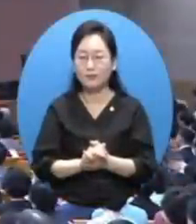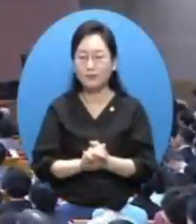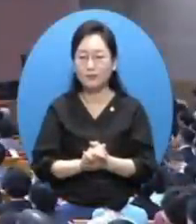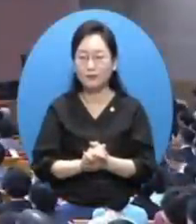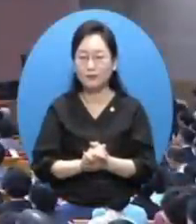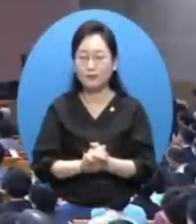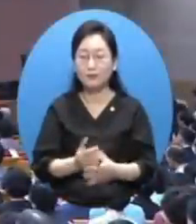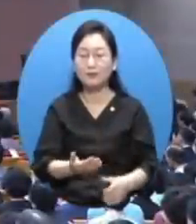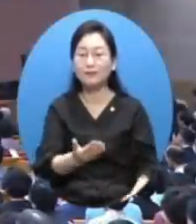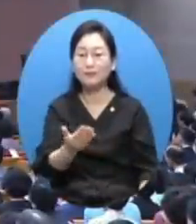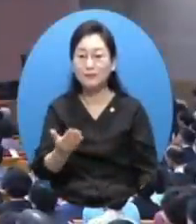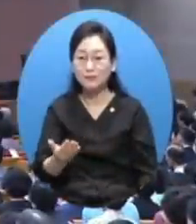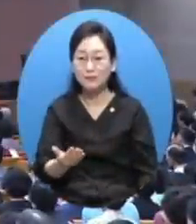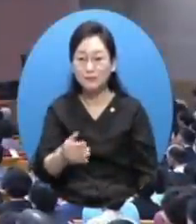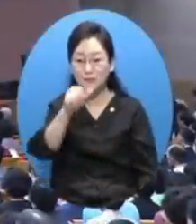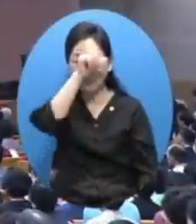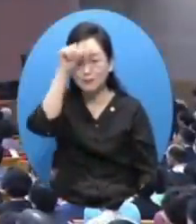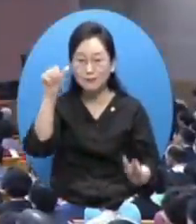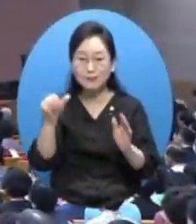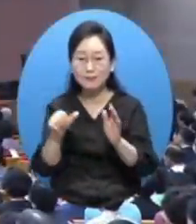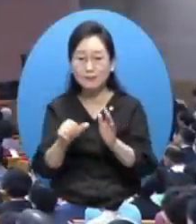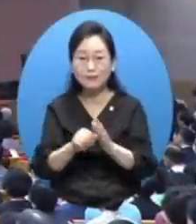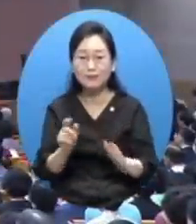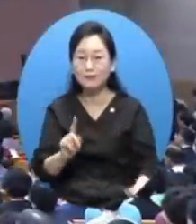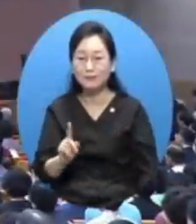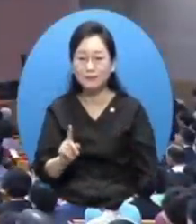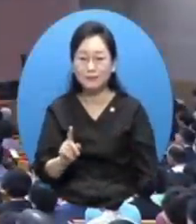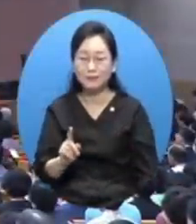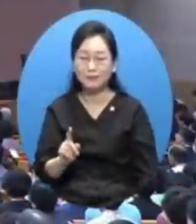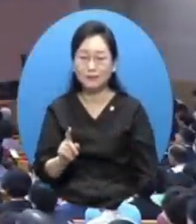여러분, 인생은